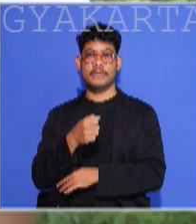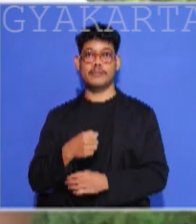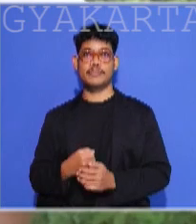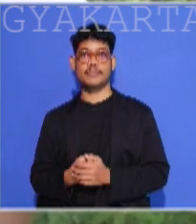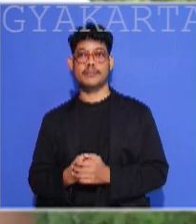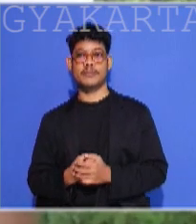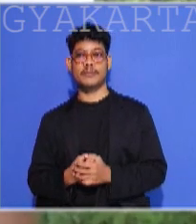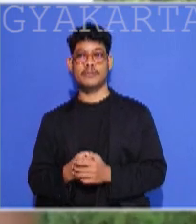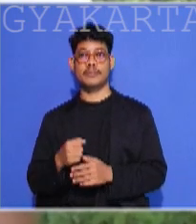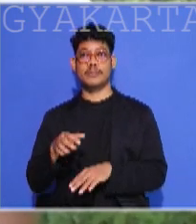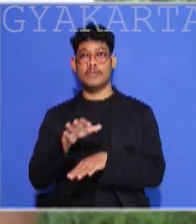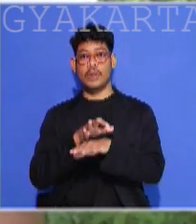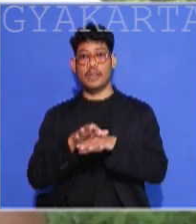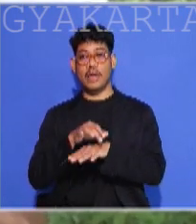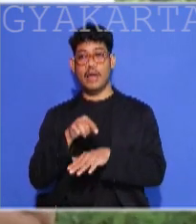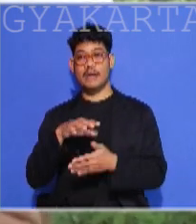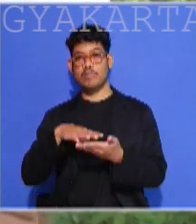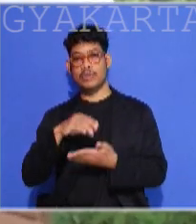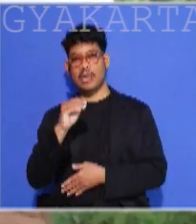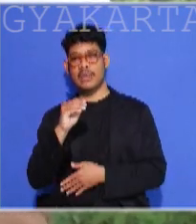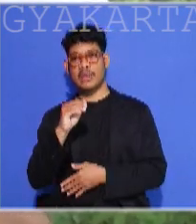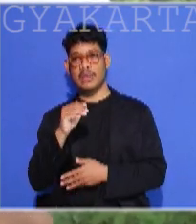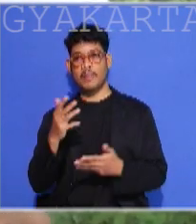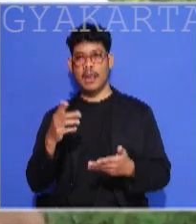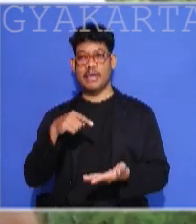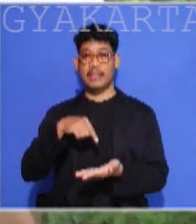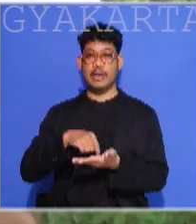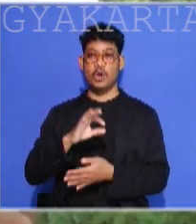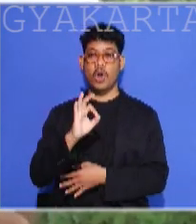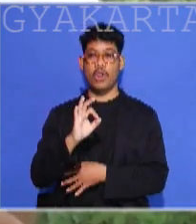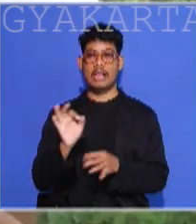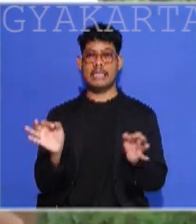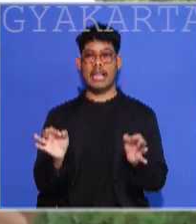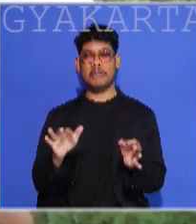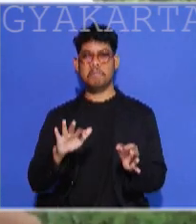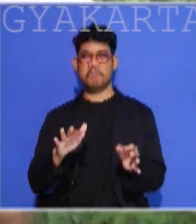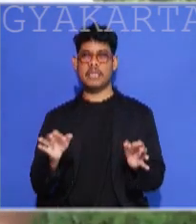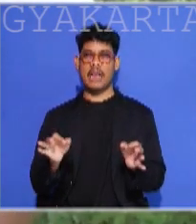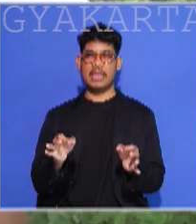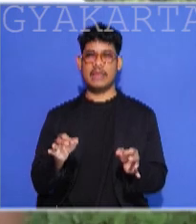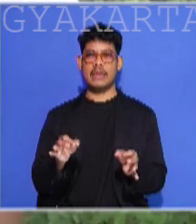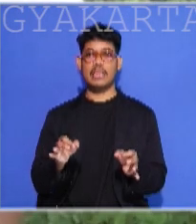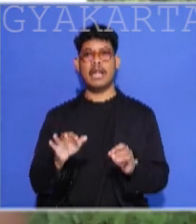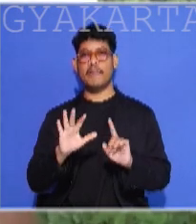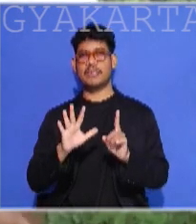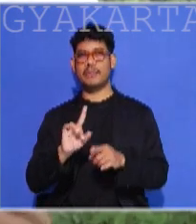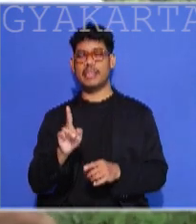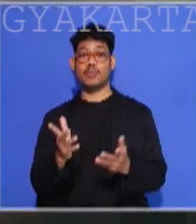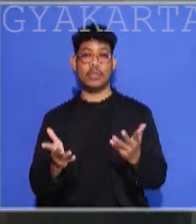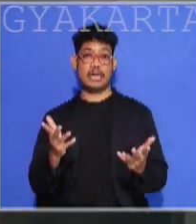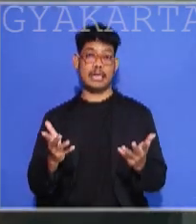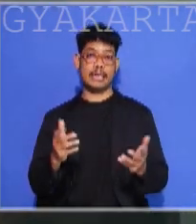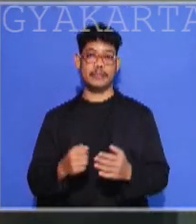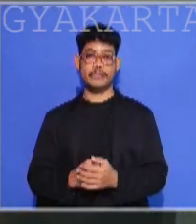Mas Kota Gede itu kan pusatnya enggak jauh dari titik nol ya ya sekitar 6 kiloan lah 15 menit kalau dari titik